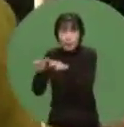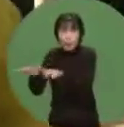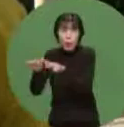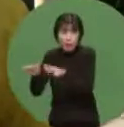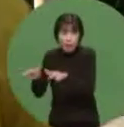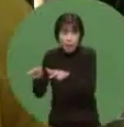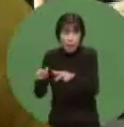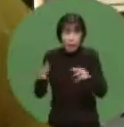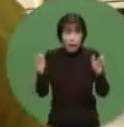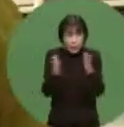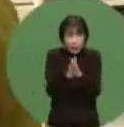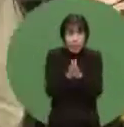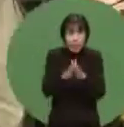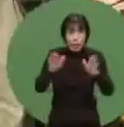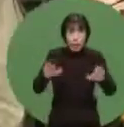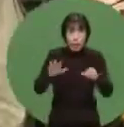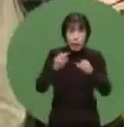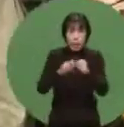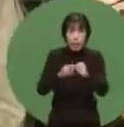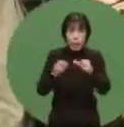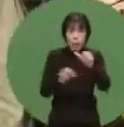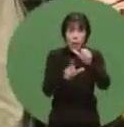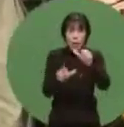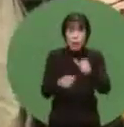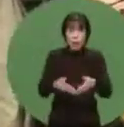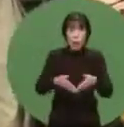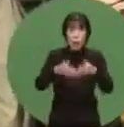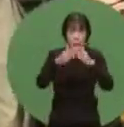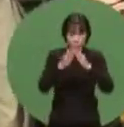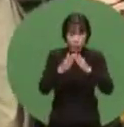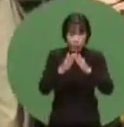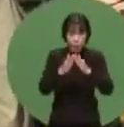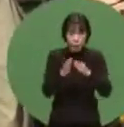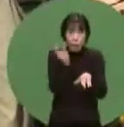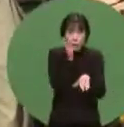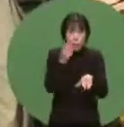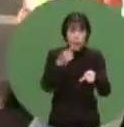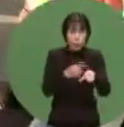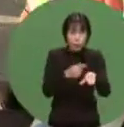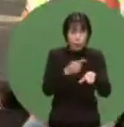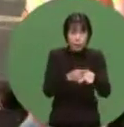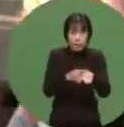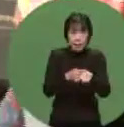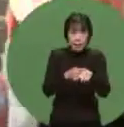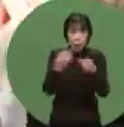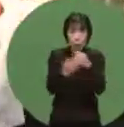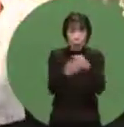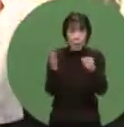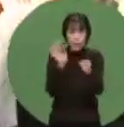発足。水質保全に協働して取り組んでいるということです。